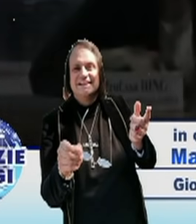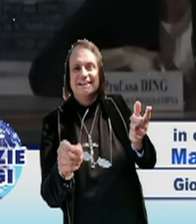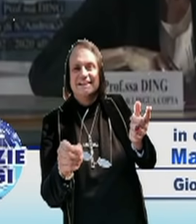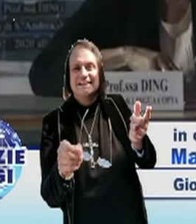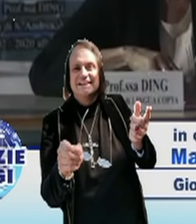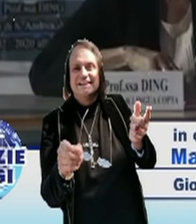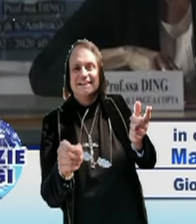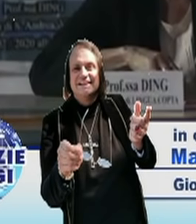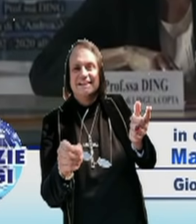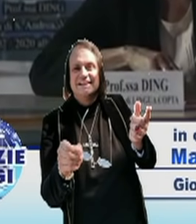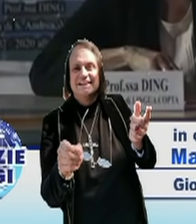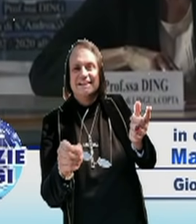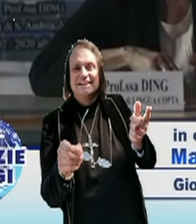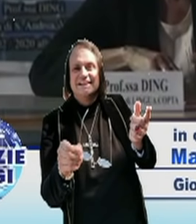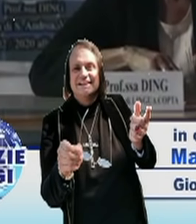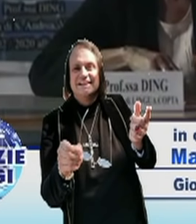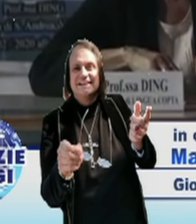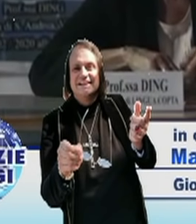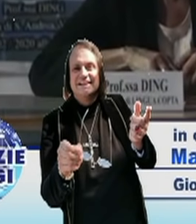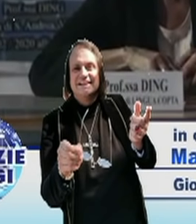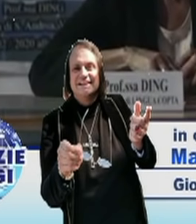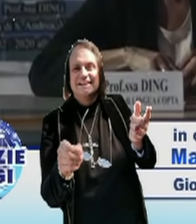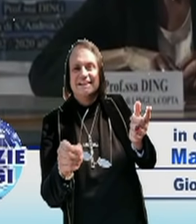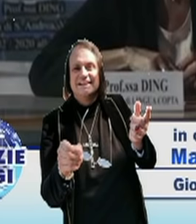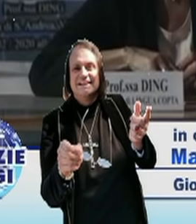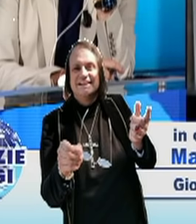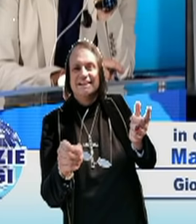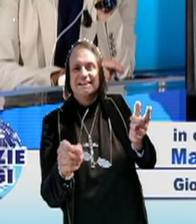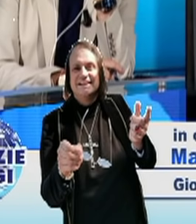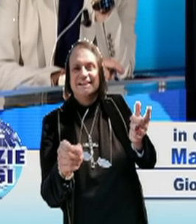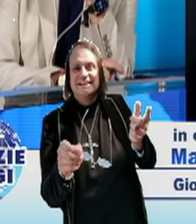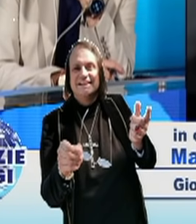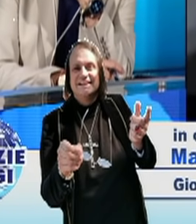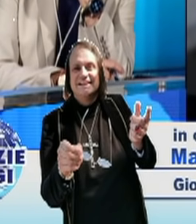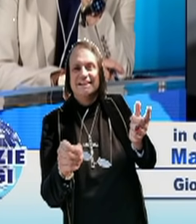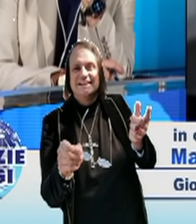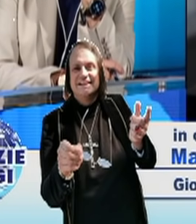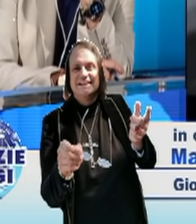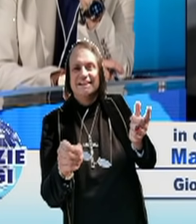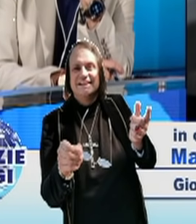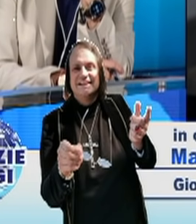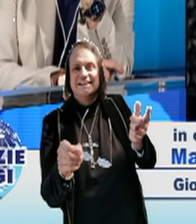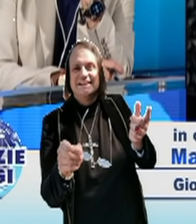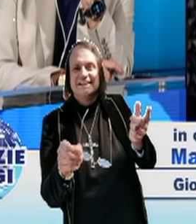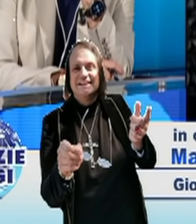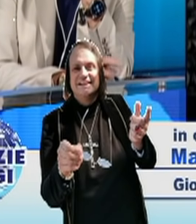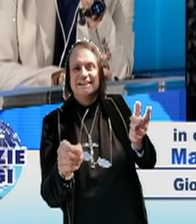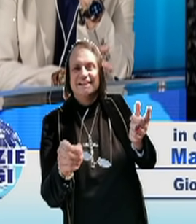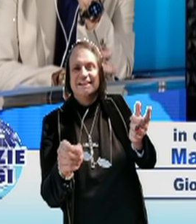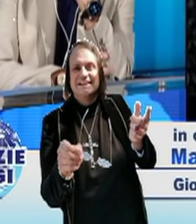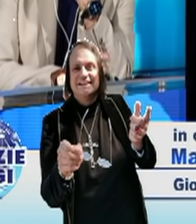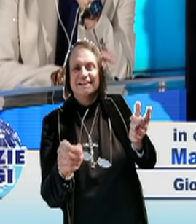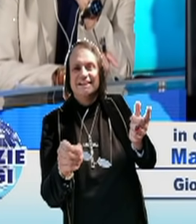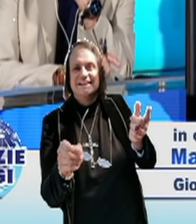nato a Lecco, per 7 anni rimarrà in un istituto per minori, fino a quando, con la divina provvidenza, lo porterà a